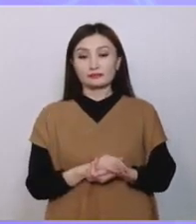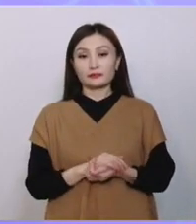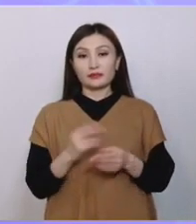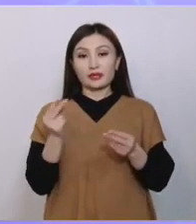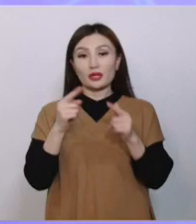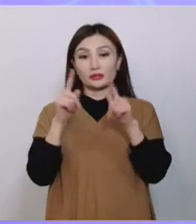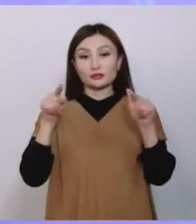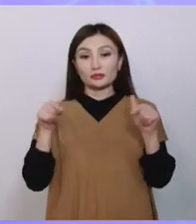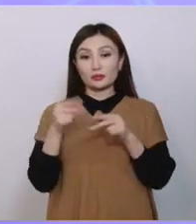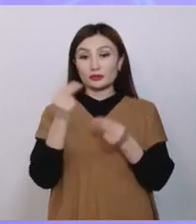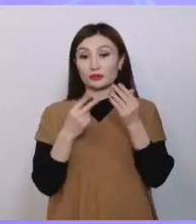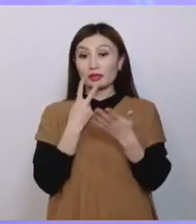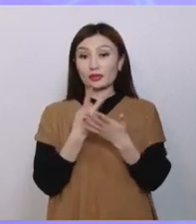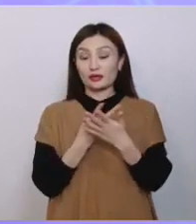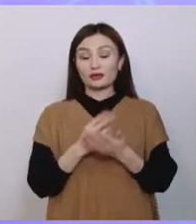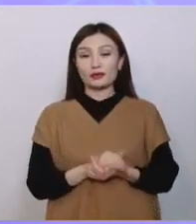Сүрөттөргө карагыла.